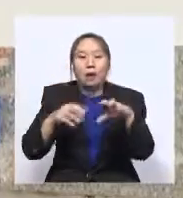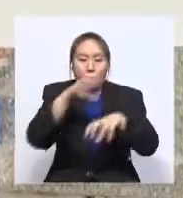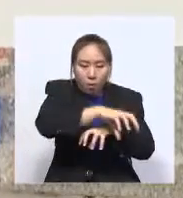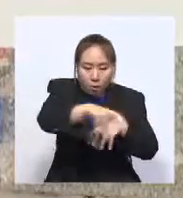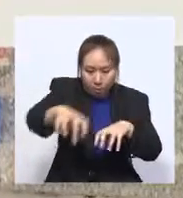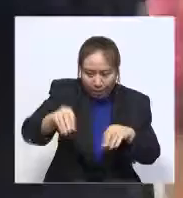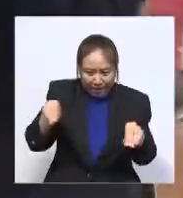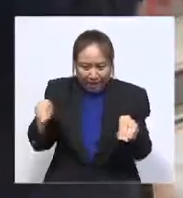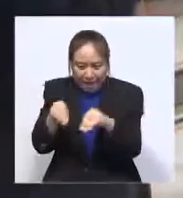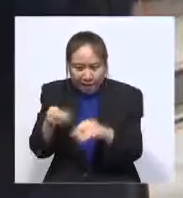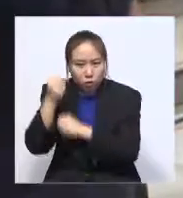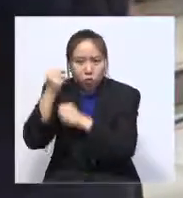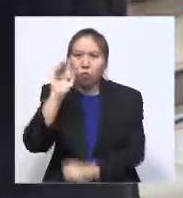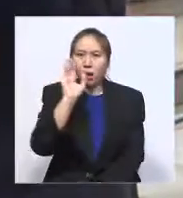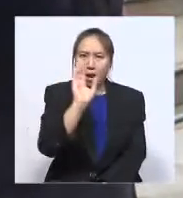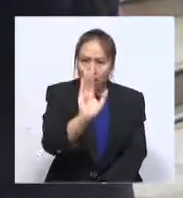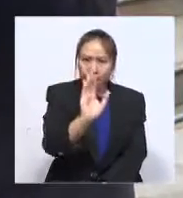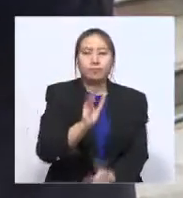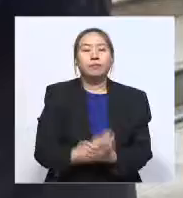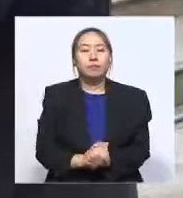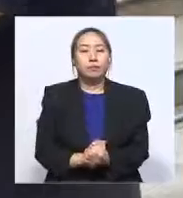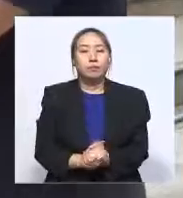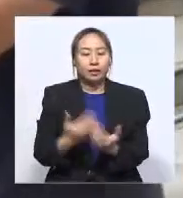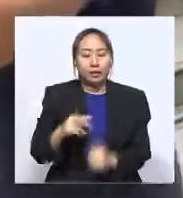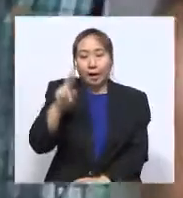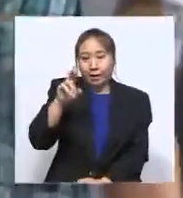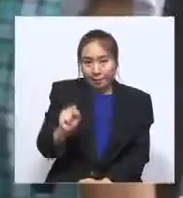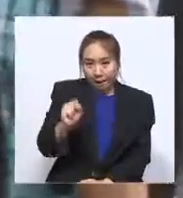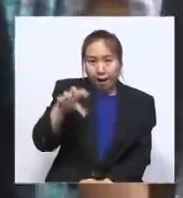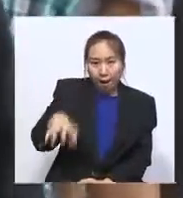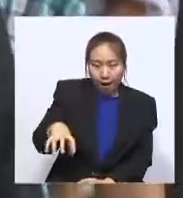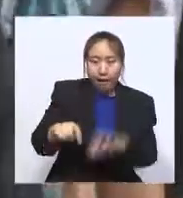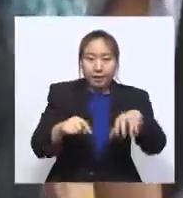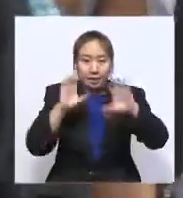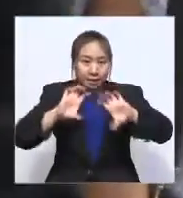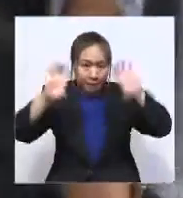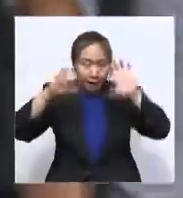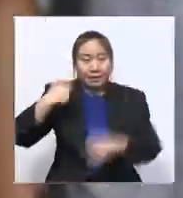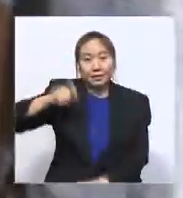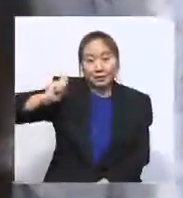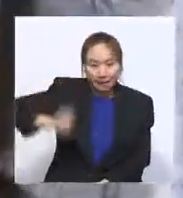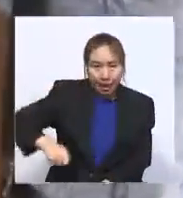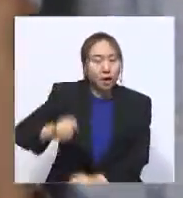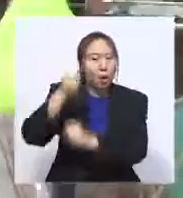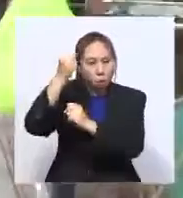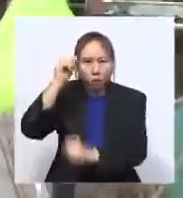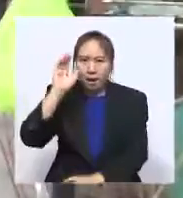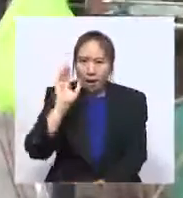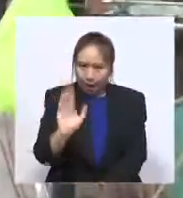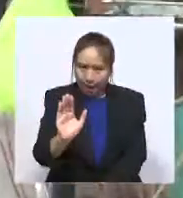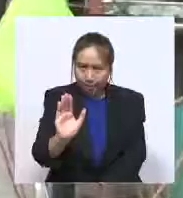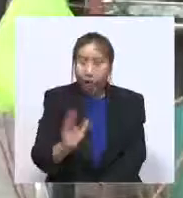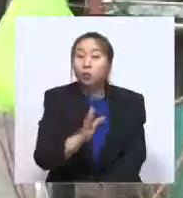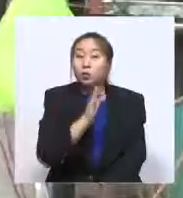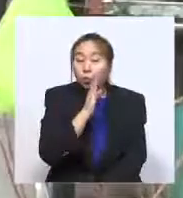ำไม่ได้ค่ะการจัดการชุมนุมสาธารณะภายในพื้นที่ของรัฐสภาทำเนียบรัฐบาลและศาลจะกระทำไม่ได้เว้นแต่มีการ